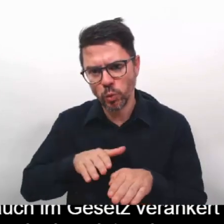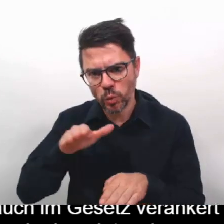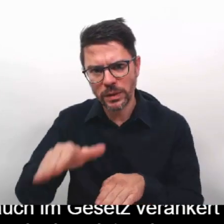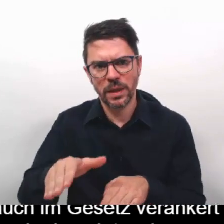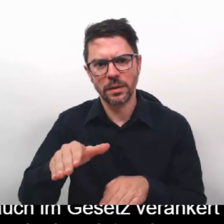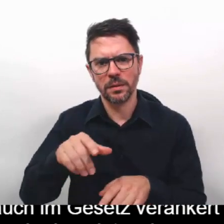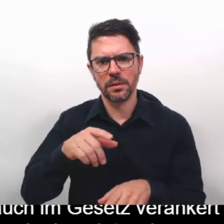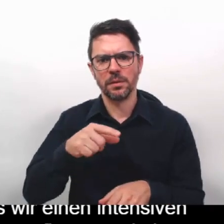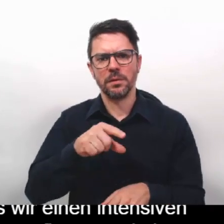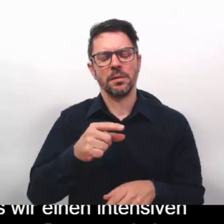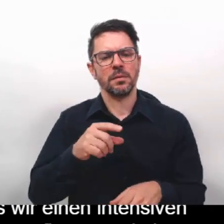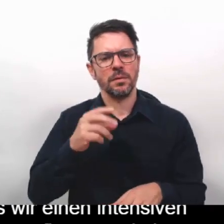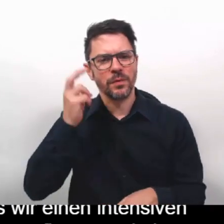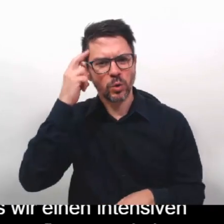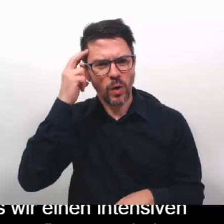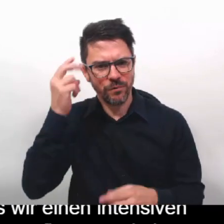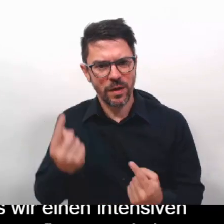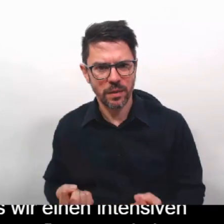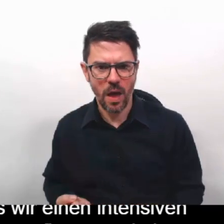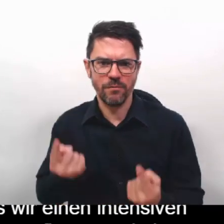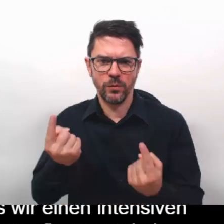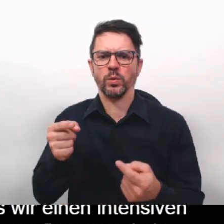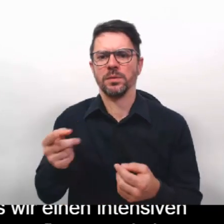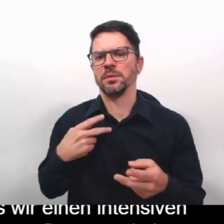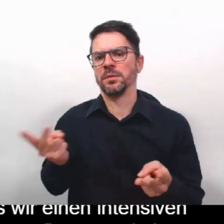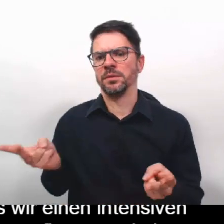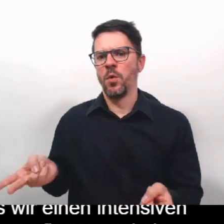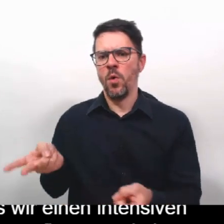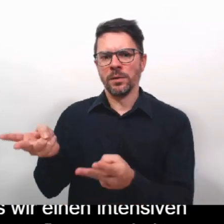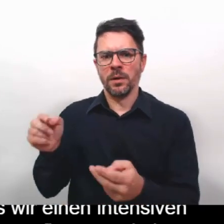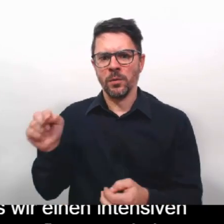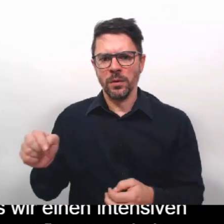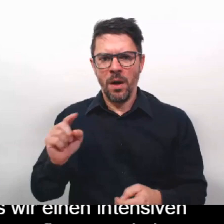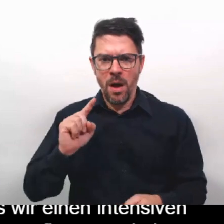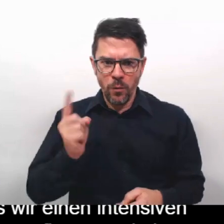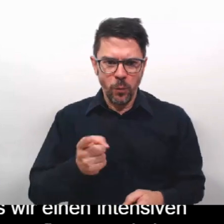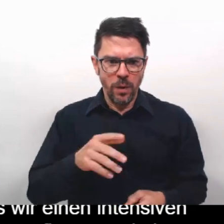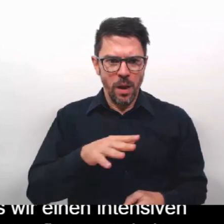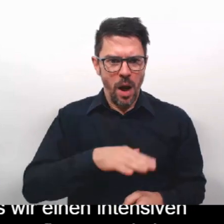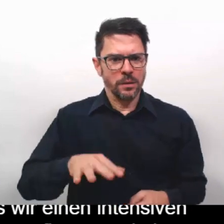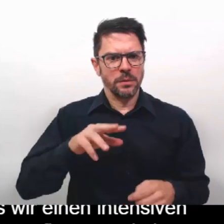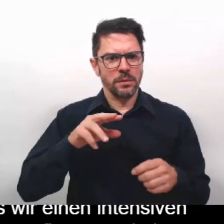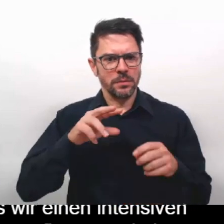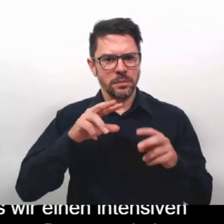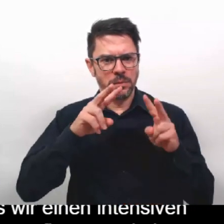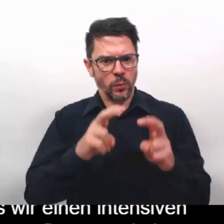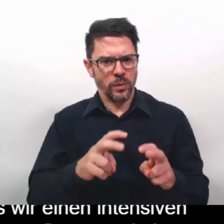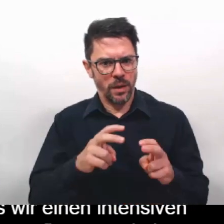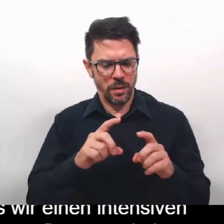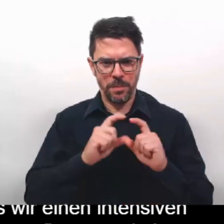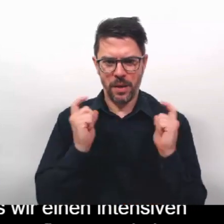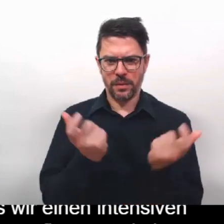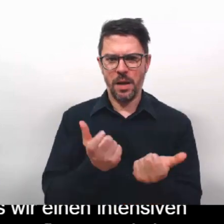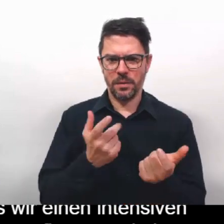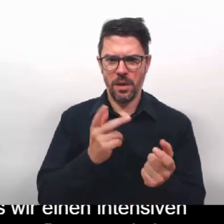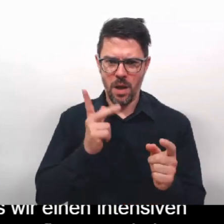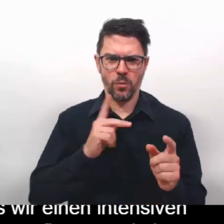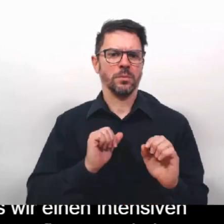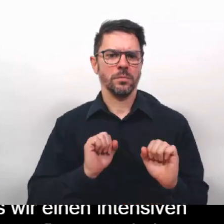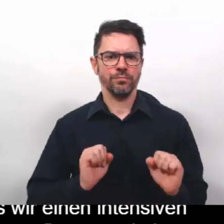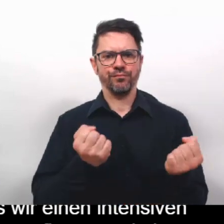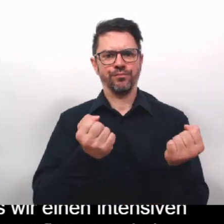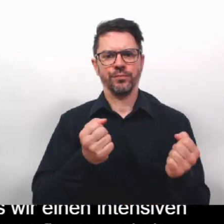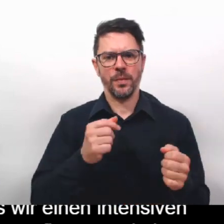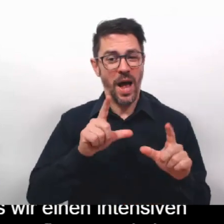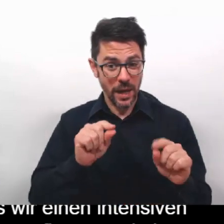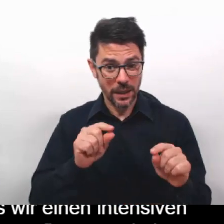zusammenfassen, eine erhebliche Verschlankung und Deregulierung und damit größtmögliche Freiheit für unsere Hochschulen und damit